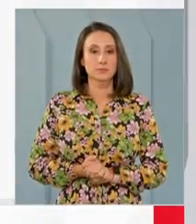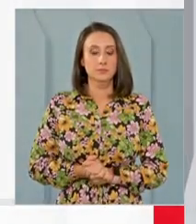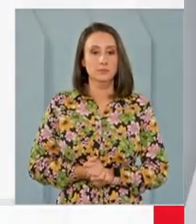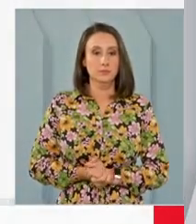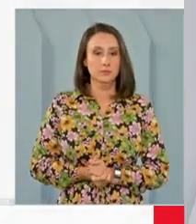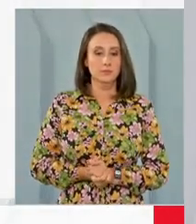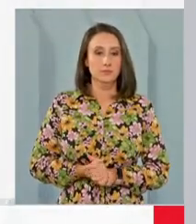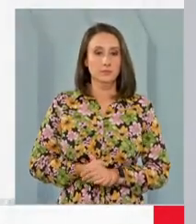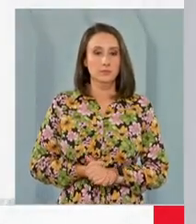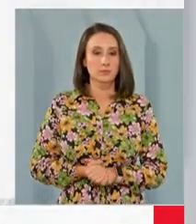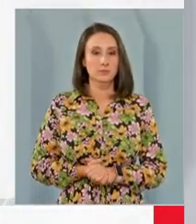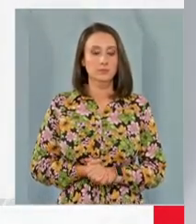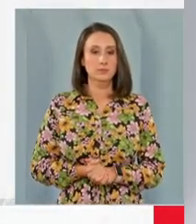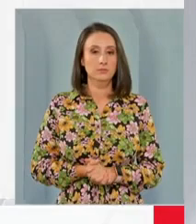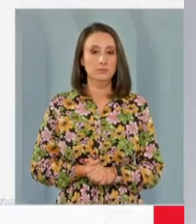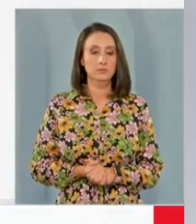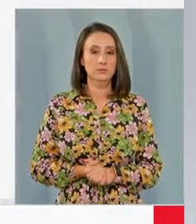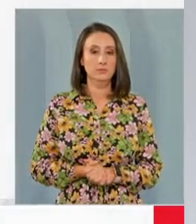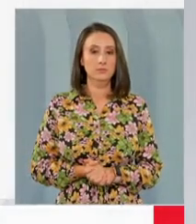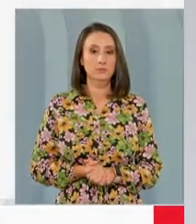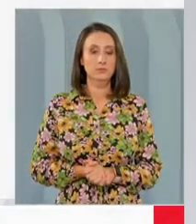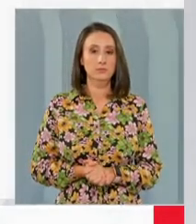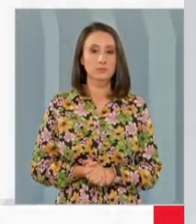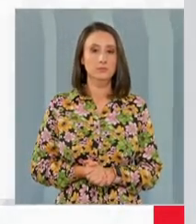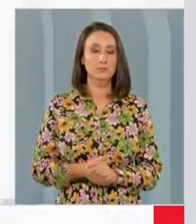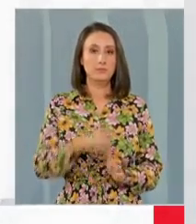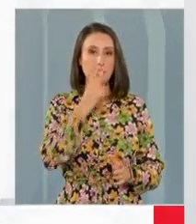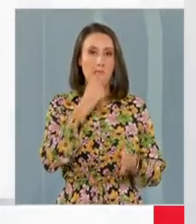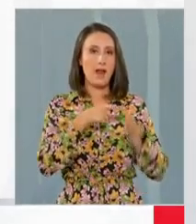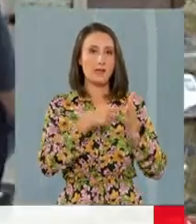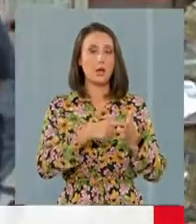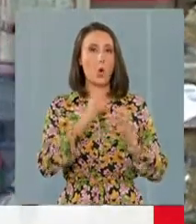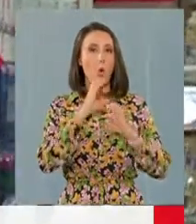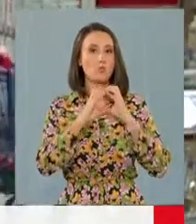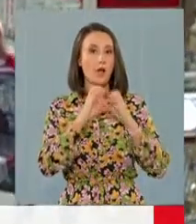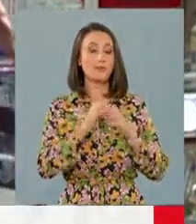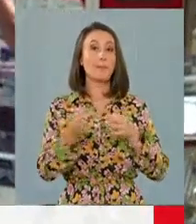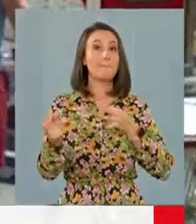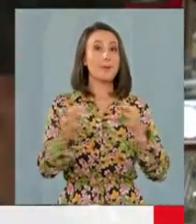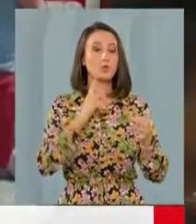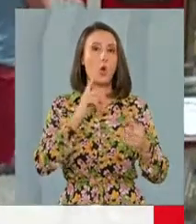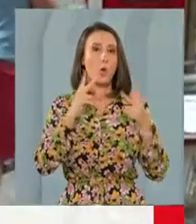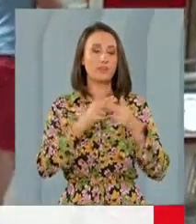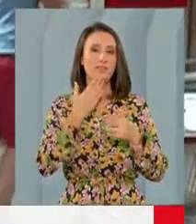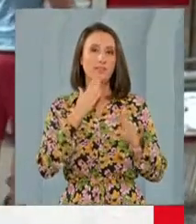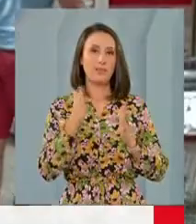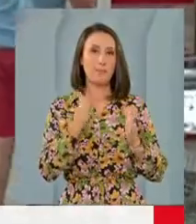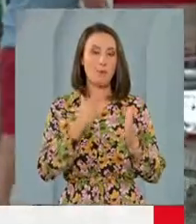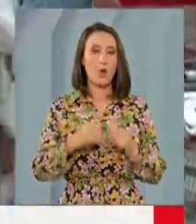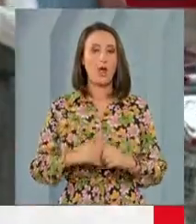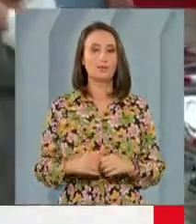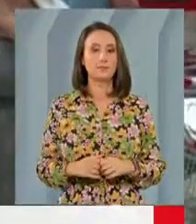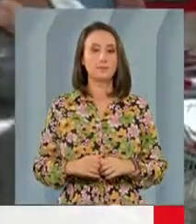acesta fiind de fapt o soluție obținută din acid acetic și apă se arată în comunicatul ANPC astfel măsura priviri temporare de la